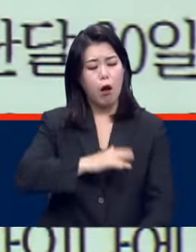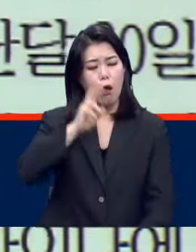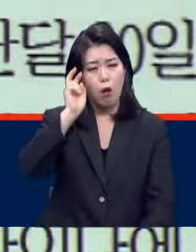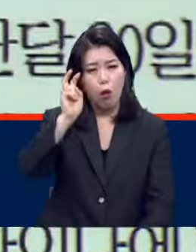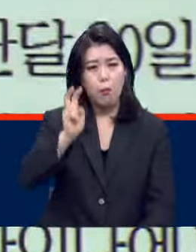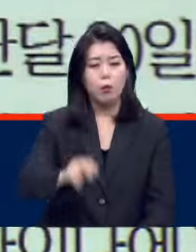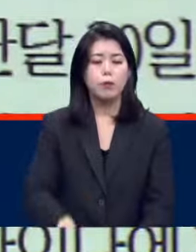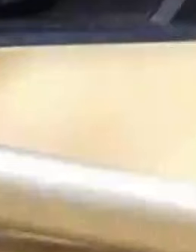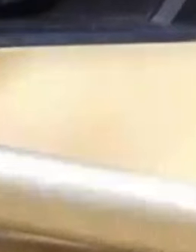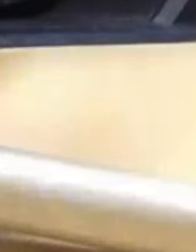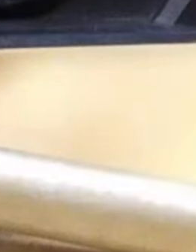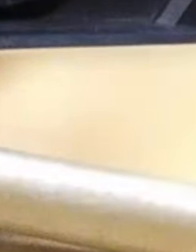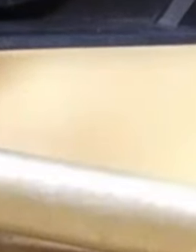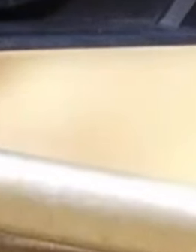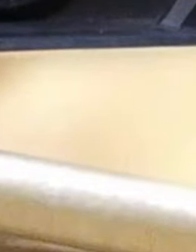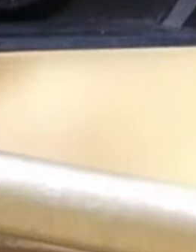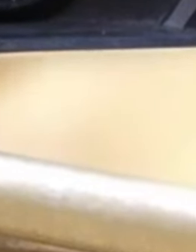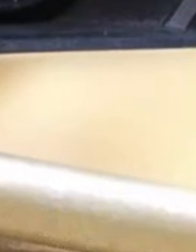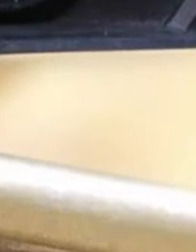예상했었을